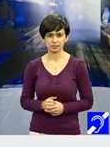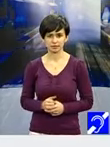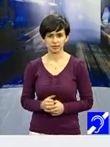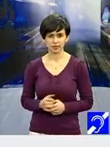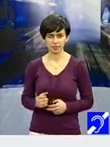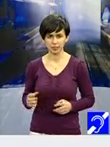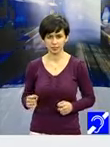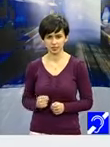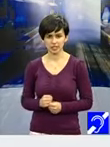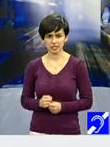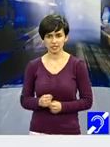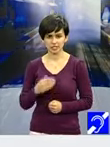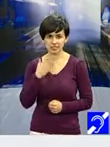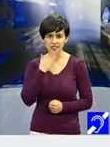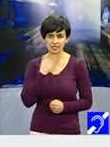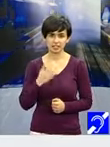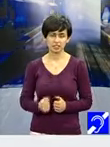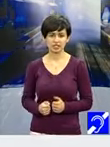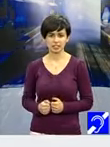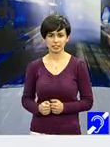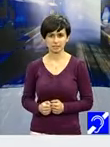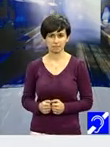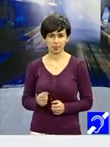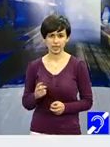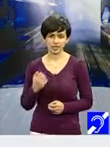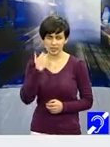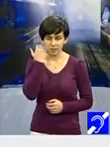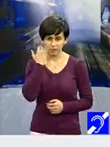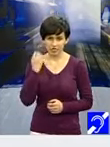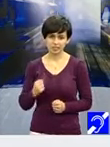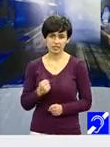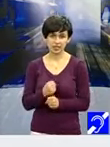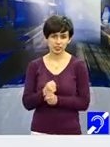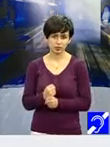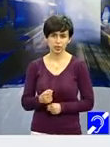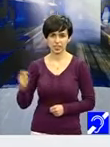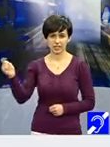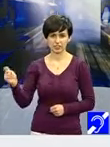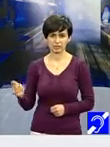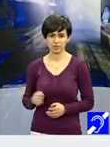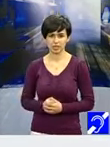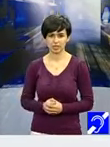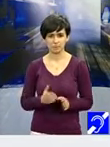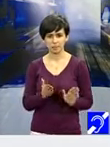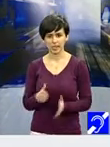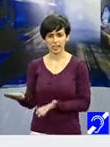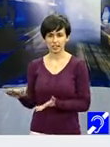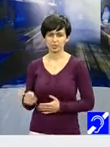Păi, cât ați lucrat pentru acest proiect? Păi, am început prin februarie